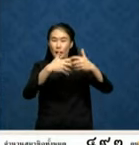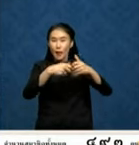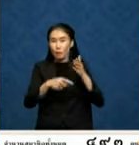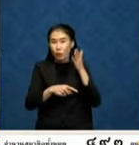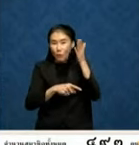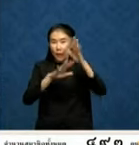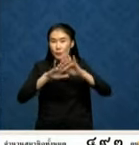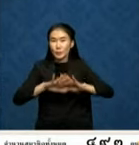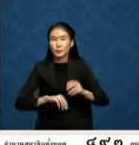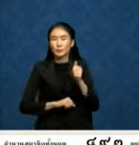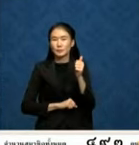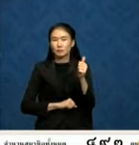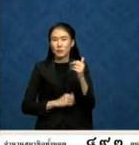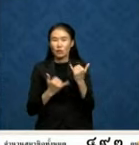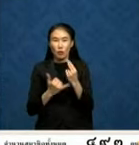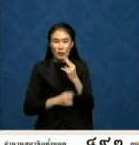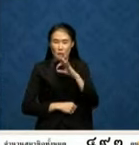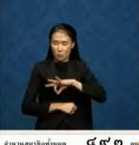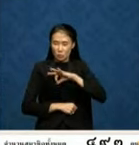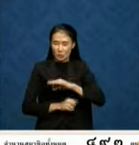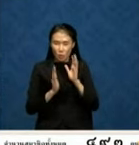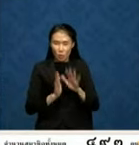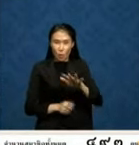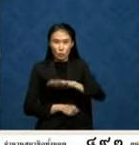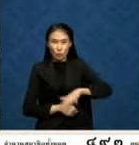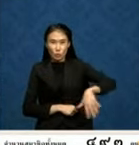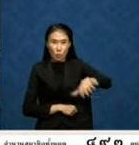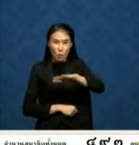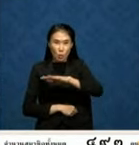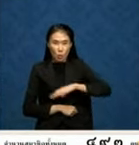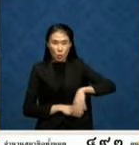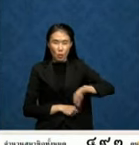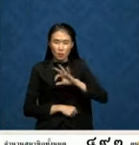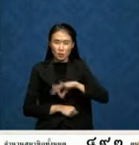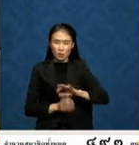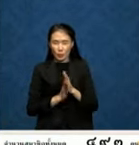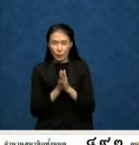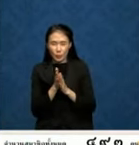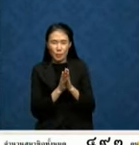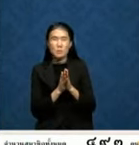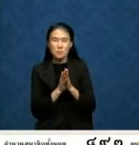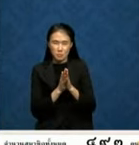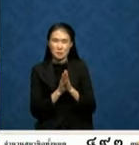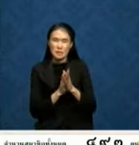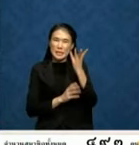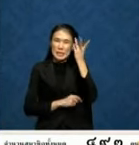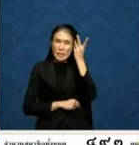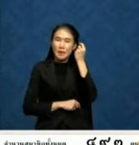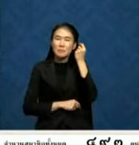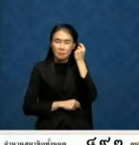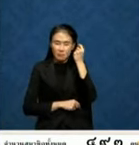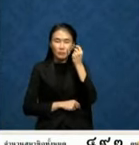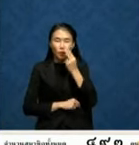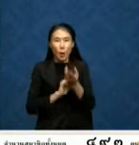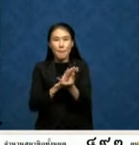งปัจจุบันเนี่ยมีความตื่นตัวแล้วก็มีความกังวลนะครับด้วยเช่นกันนะครับในการที่จะต้องเร่ง